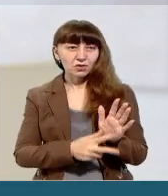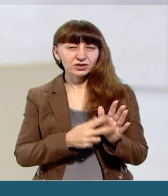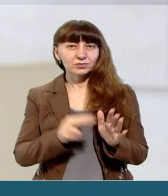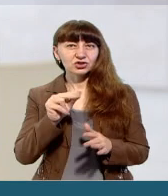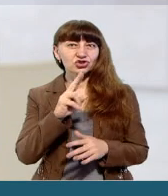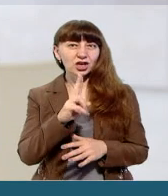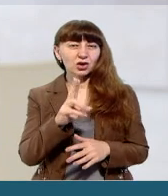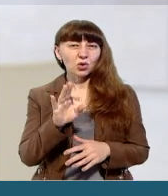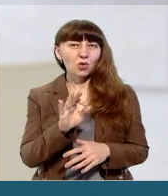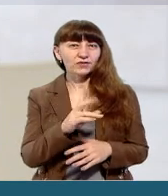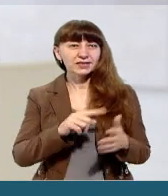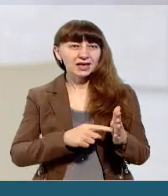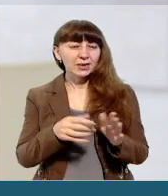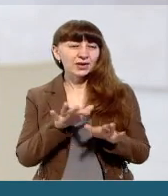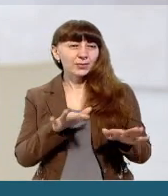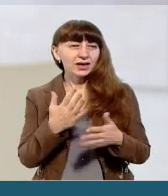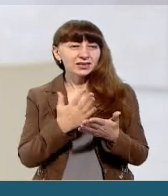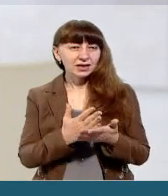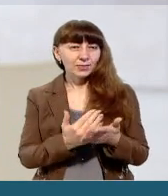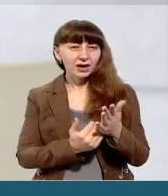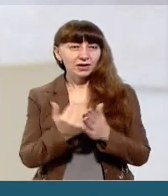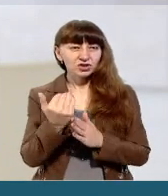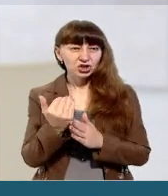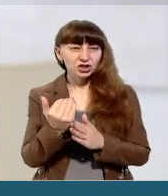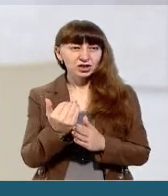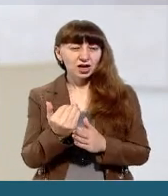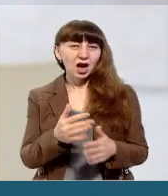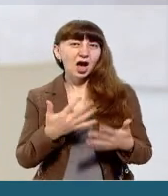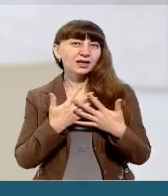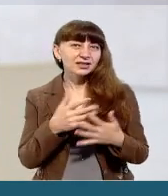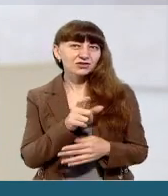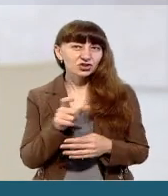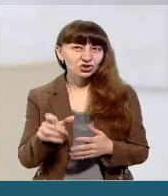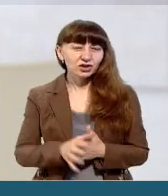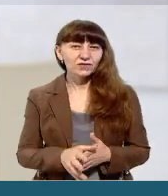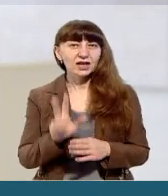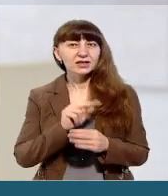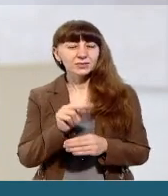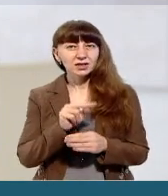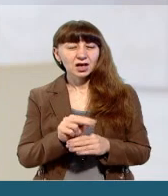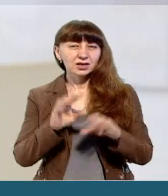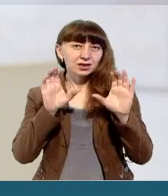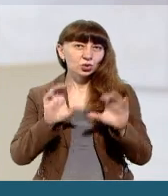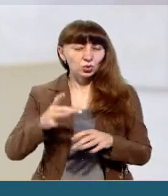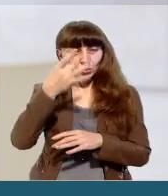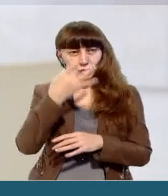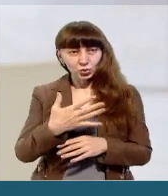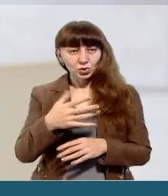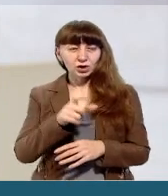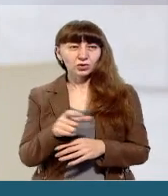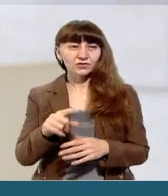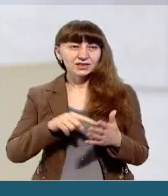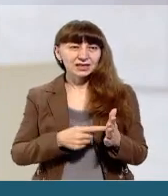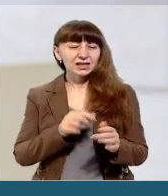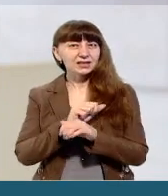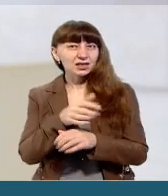чеков Целью данной акции является повышение гражданской активности а воспитание правовой культуры граждан в целях